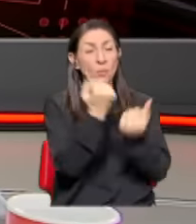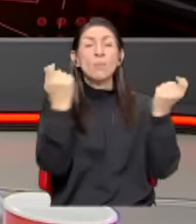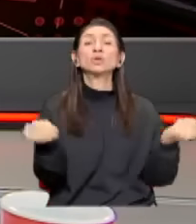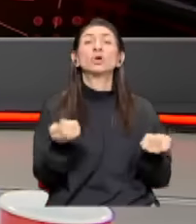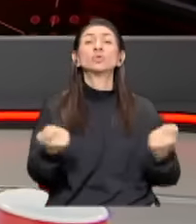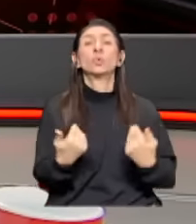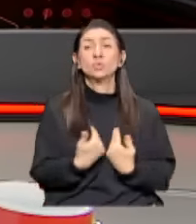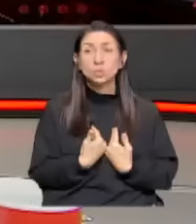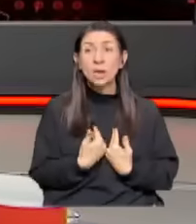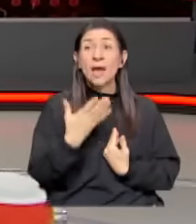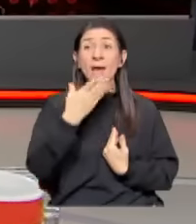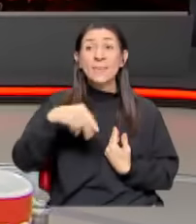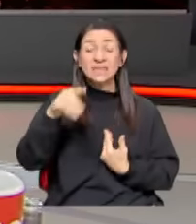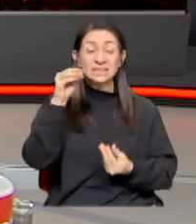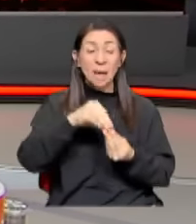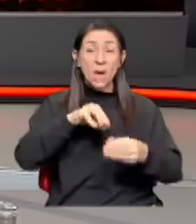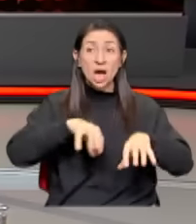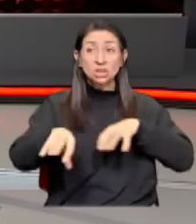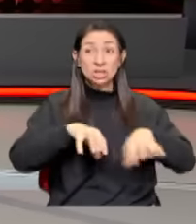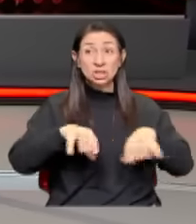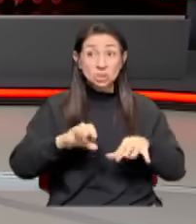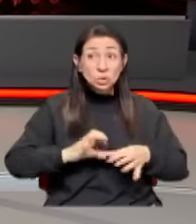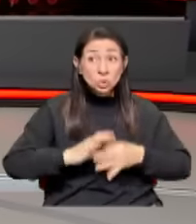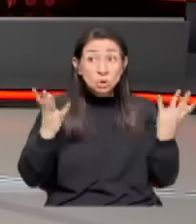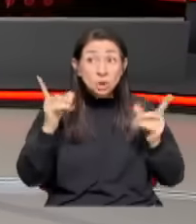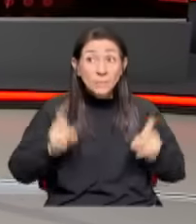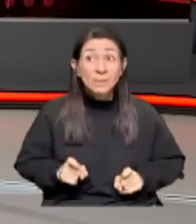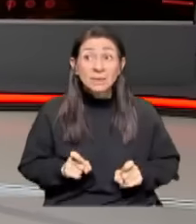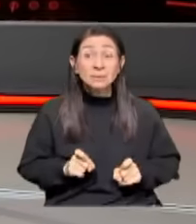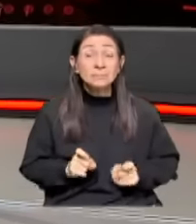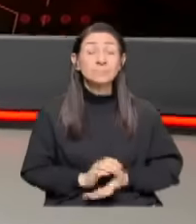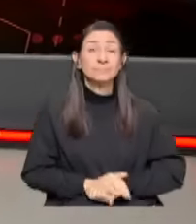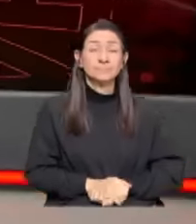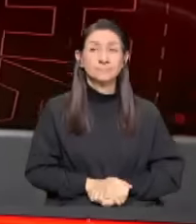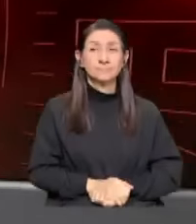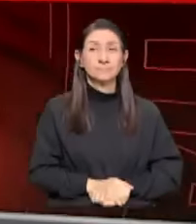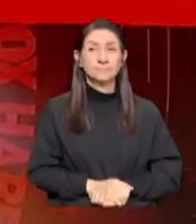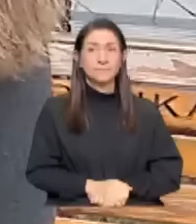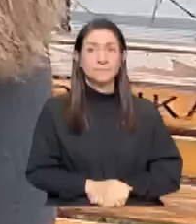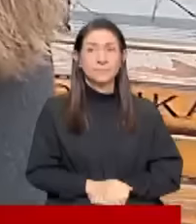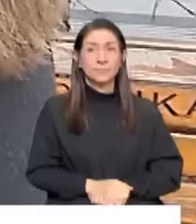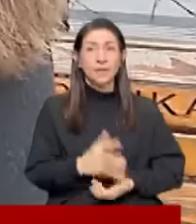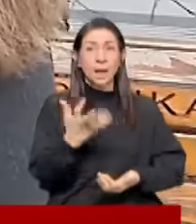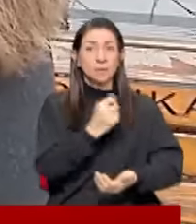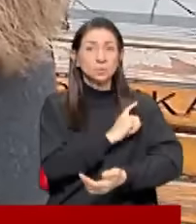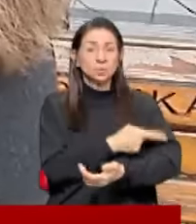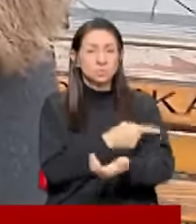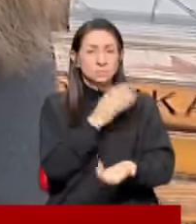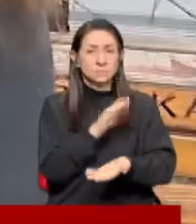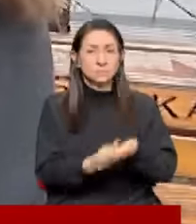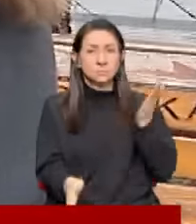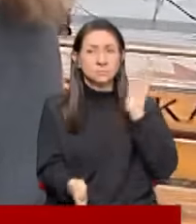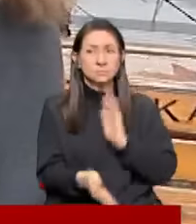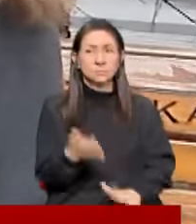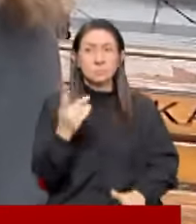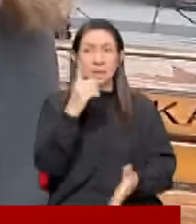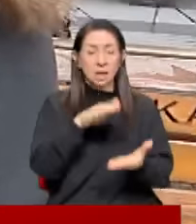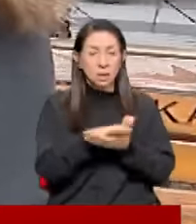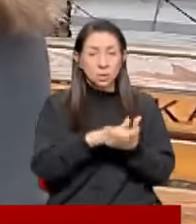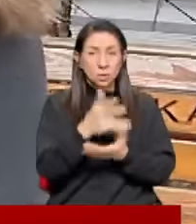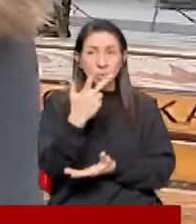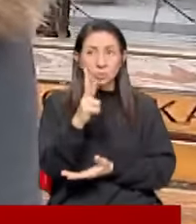çalışıyoruz. Emekliye zam ayrımcılığı giderilecek mi? Alım gücü tamamen yok oldu. Bir ayakkabıya